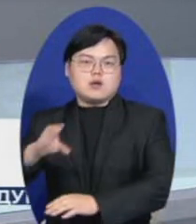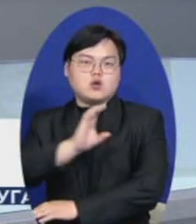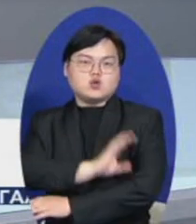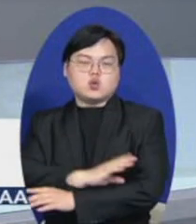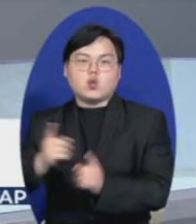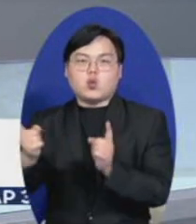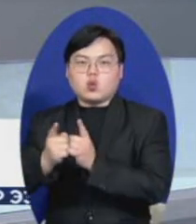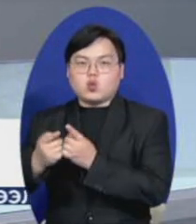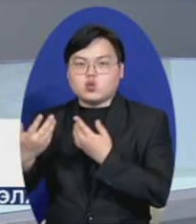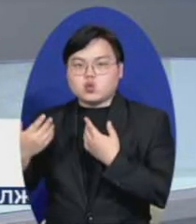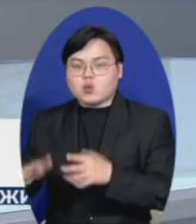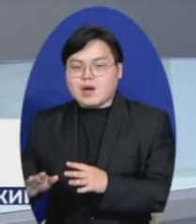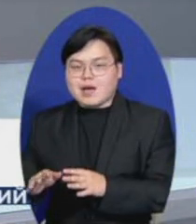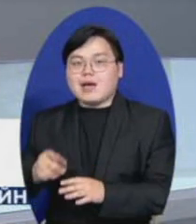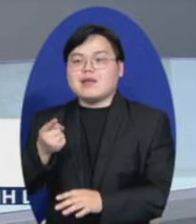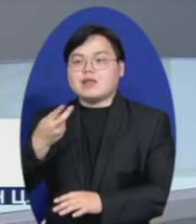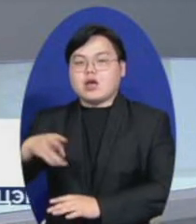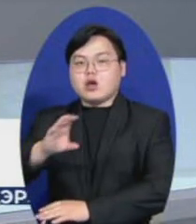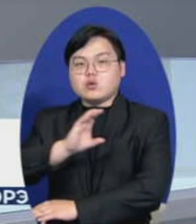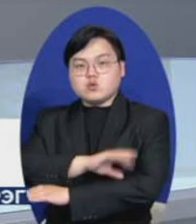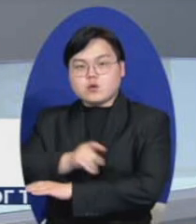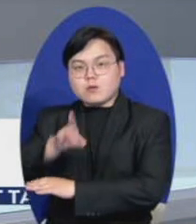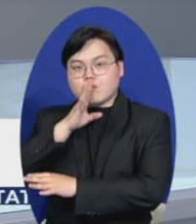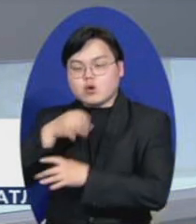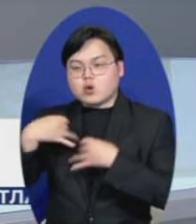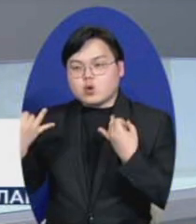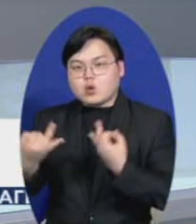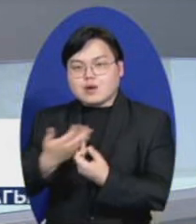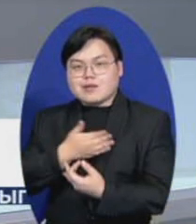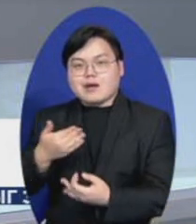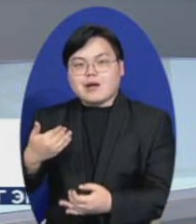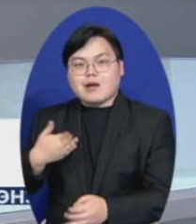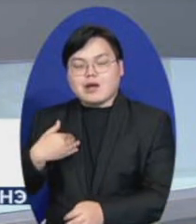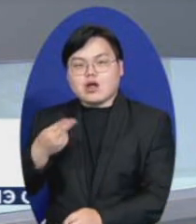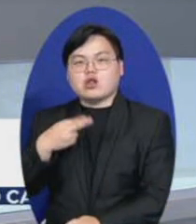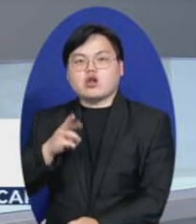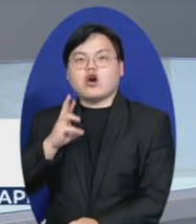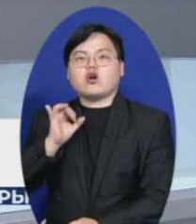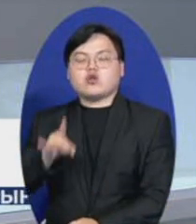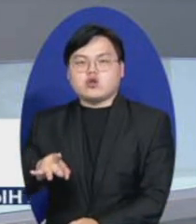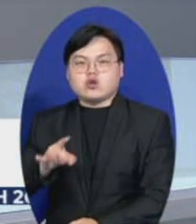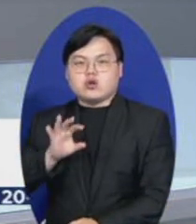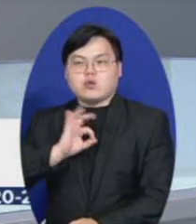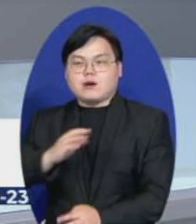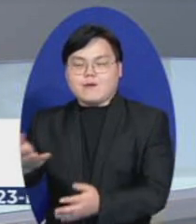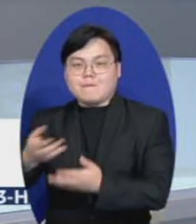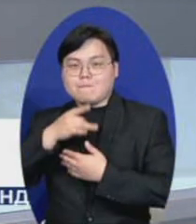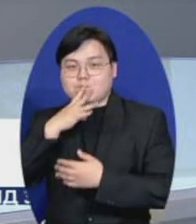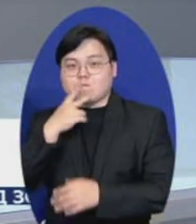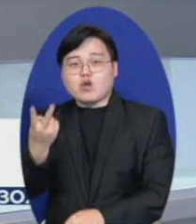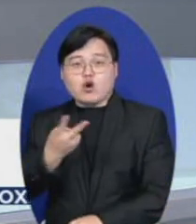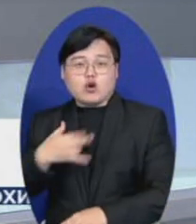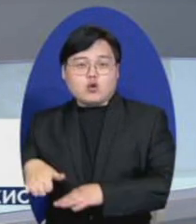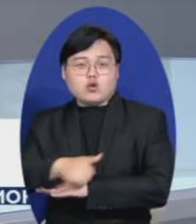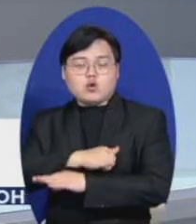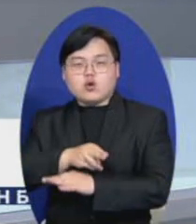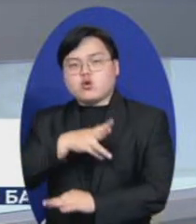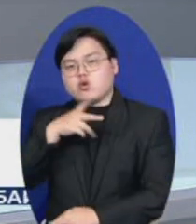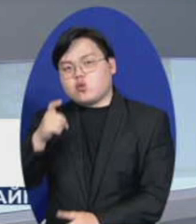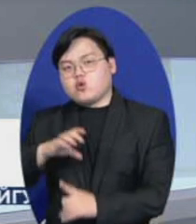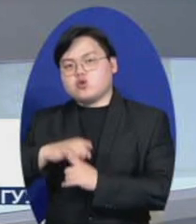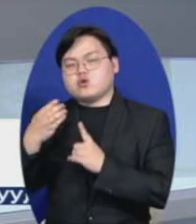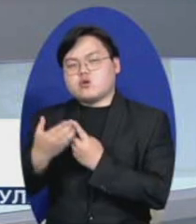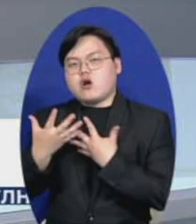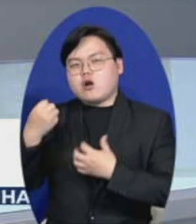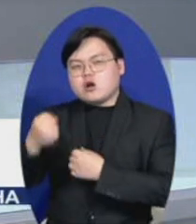зочиллоо. Тус их сургуулийн эрдмийн зөвлөл Улсын Их Хурлын даргад хүндэт доктор цол олгохоор шийдвэрлсэн байна. Хоёр улсын хувьд түүг соёлын хувьд олон мянган